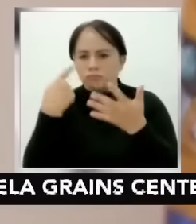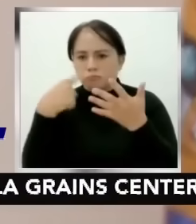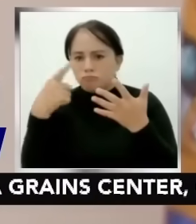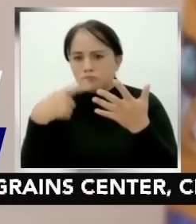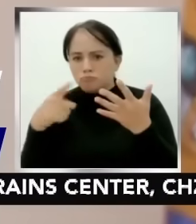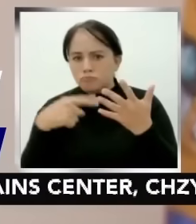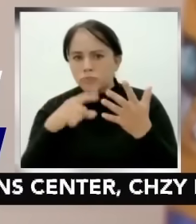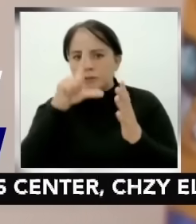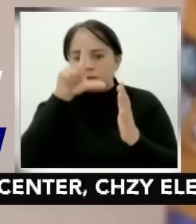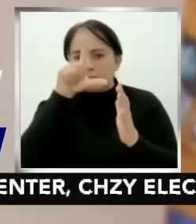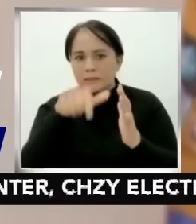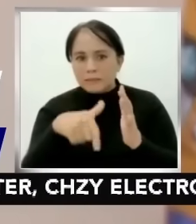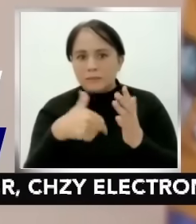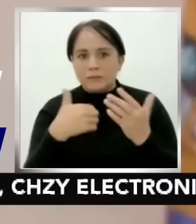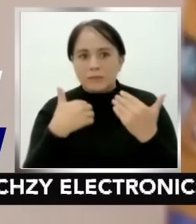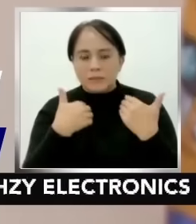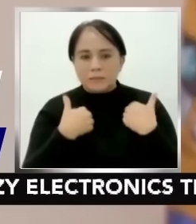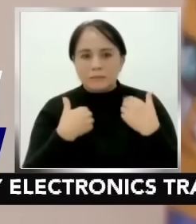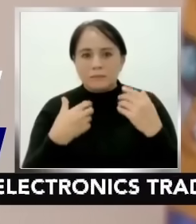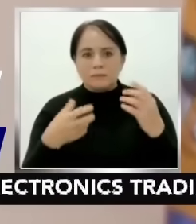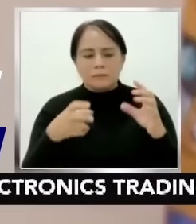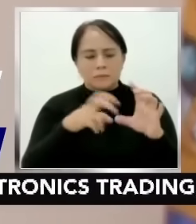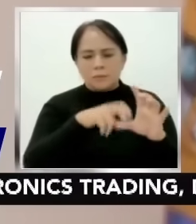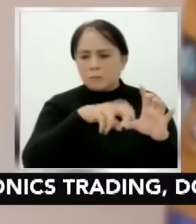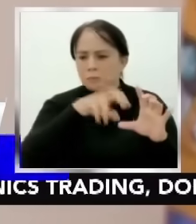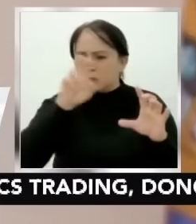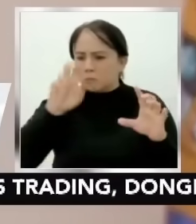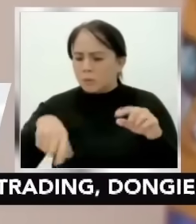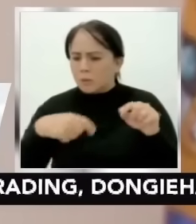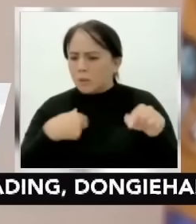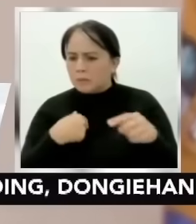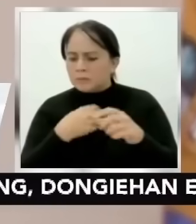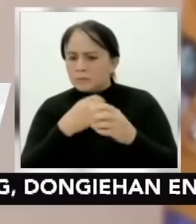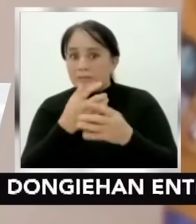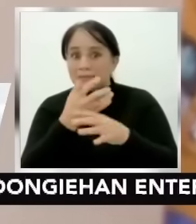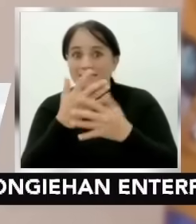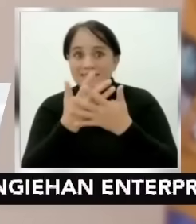pong ating pasahero ay bumalik po dun sa ating security screening checkpoint